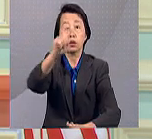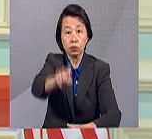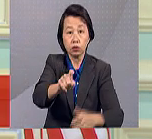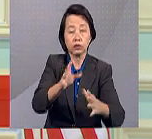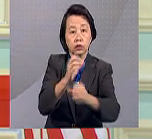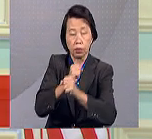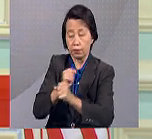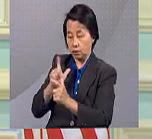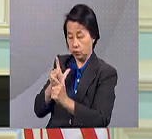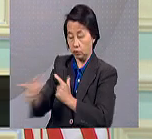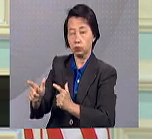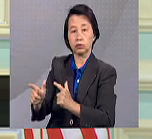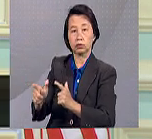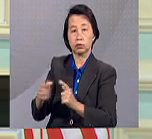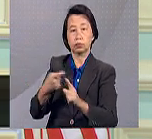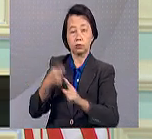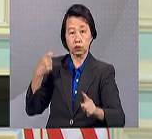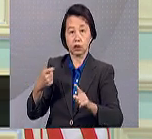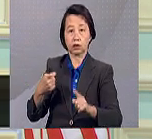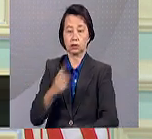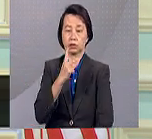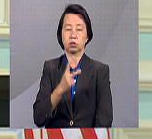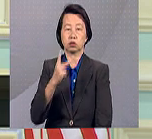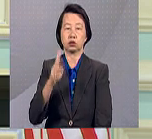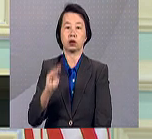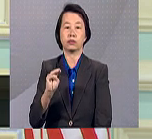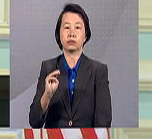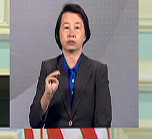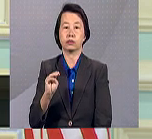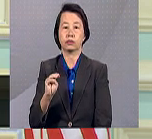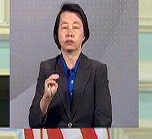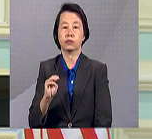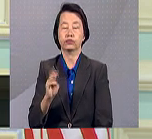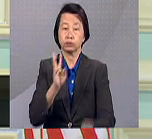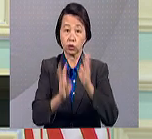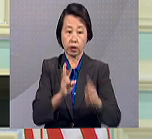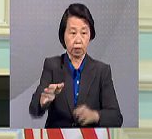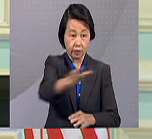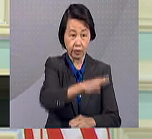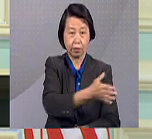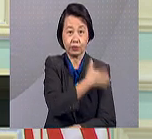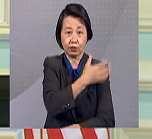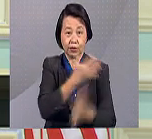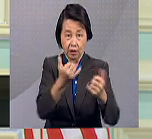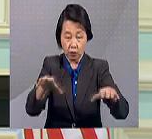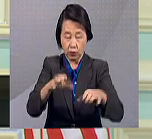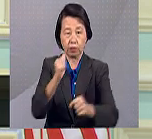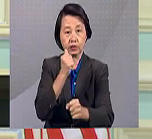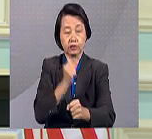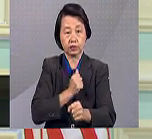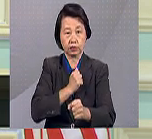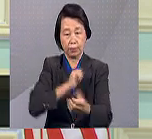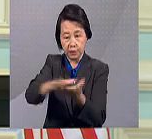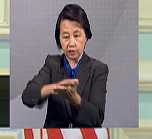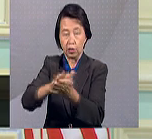mendapat kelulusan daripada pihak KKM. Jadi walaupun mereka nak buat sendiri di pejabat, tetapi